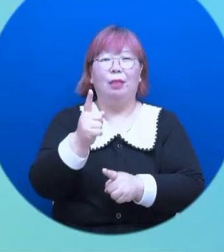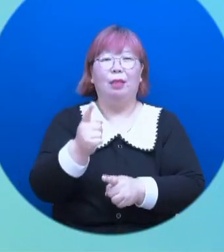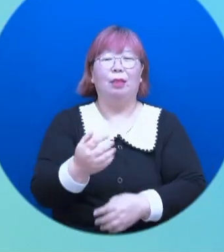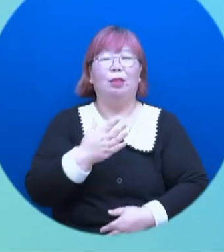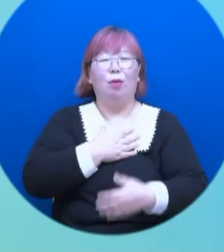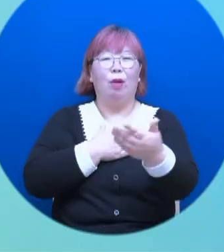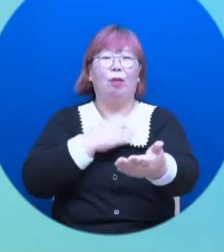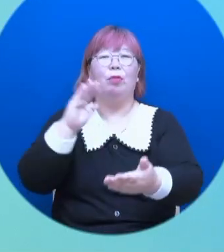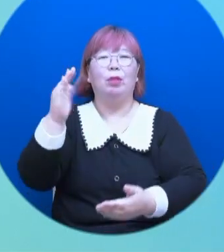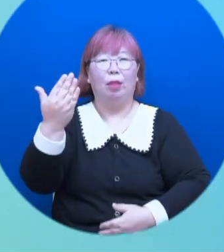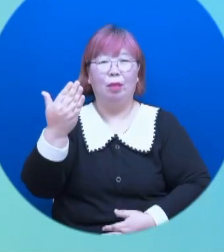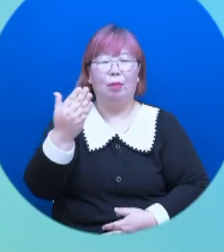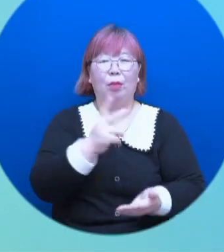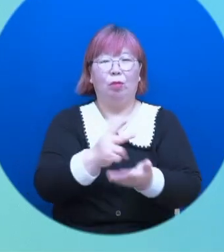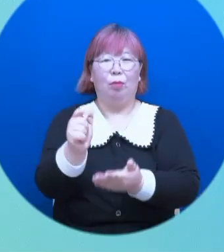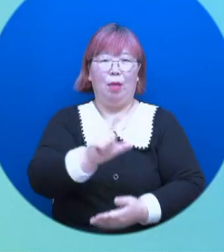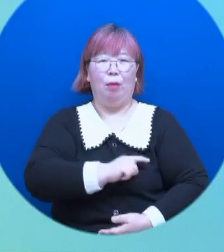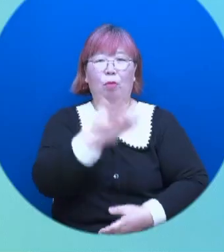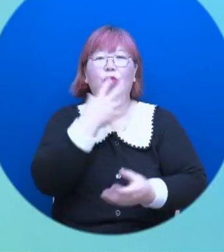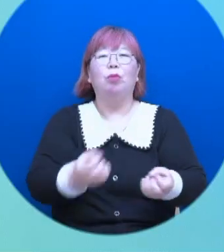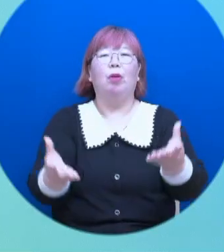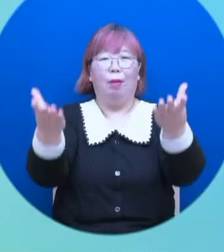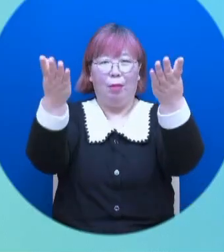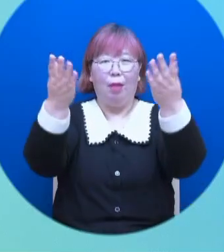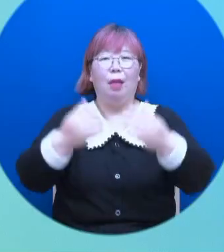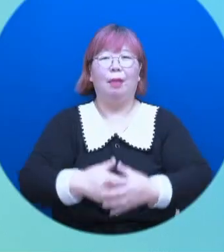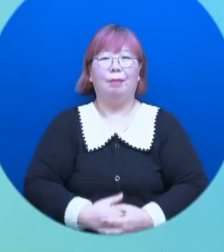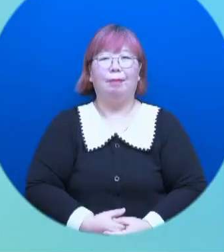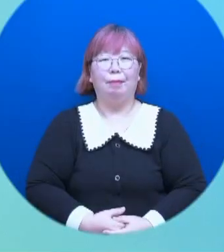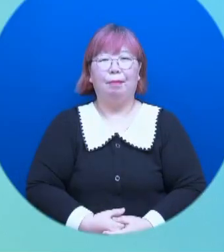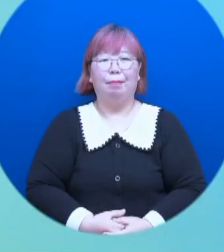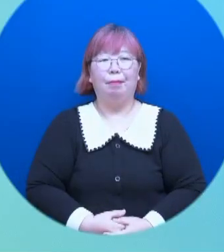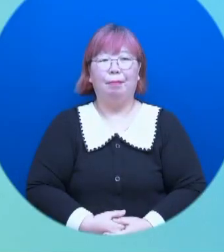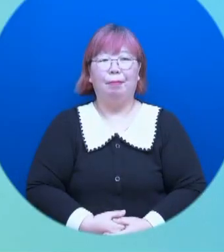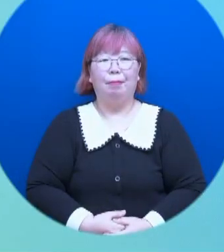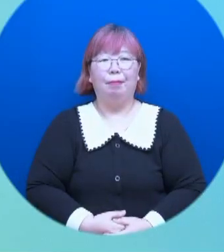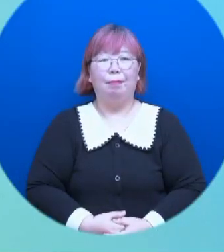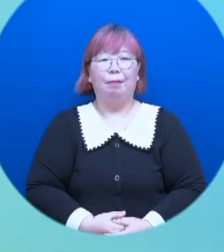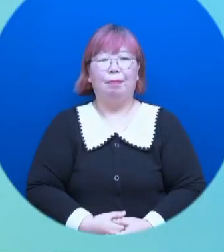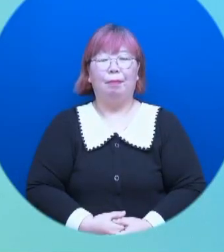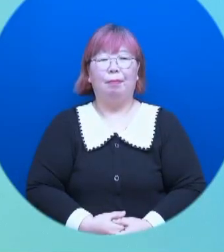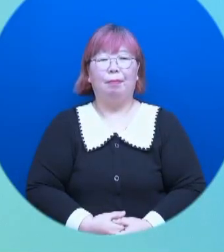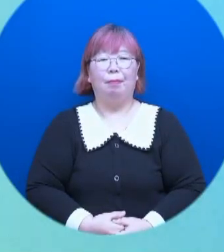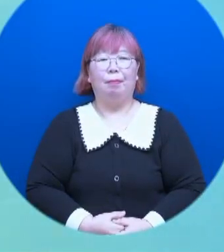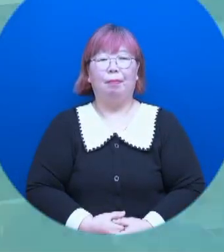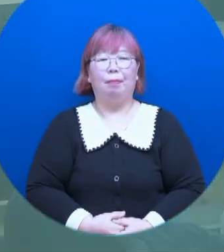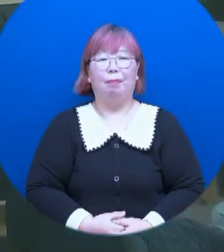저와 여러분이 되시기를 주님의 이름으로 축복합니다. 우리 자리에서 한번 일어나 볼게요.